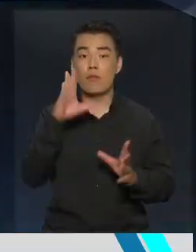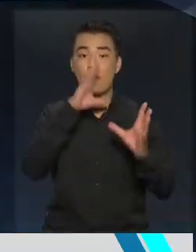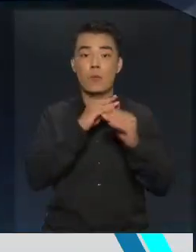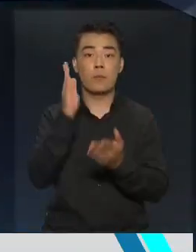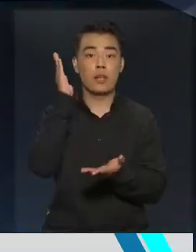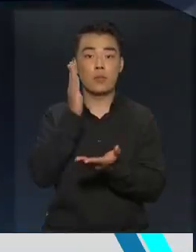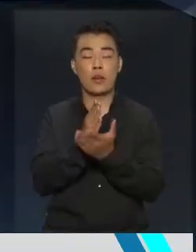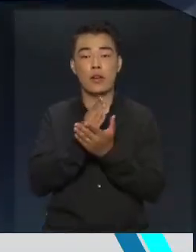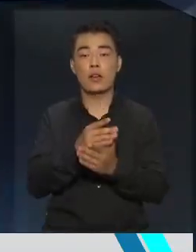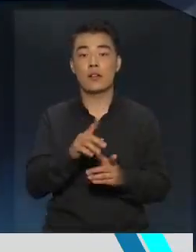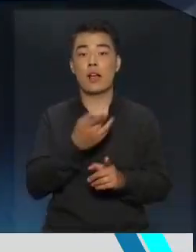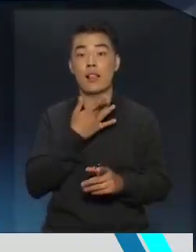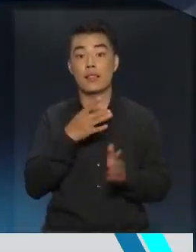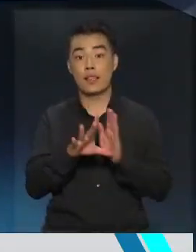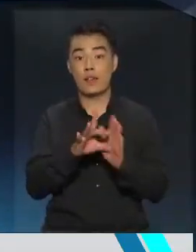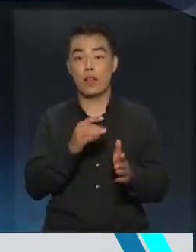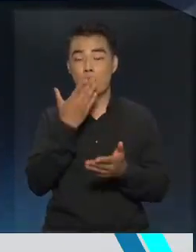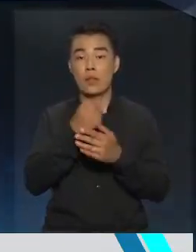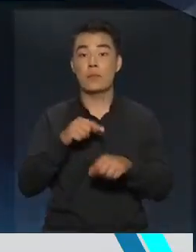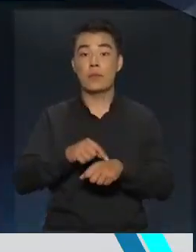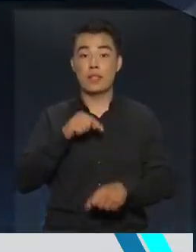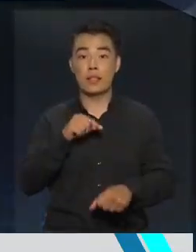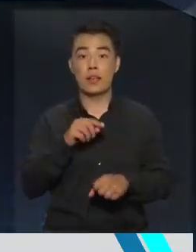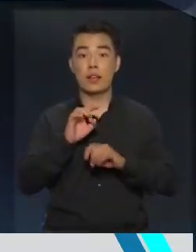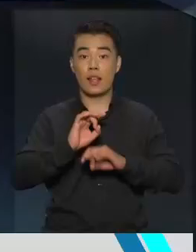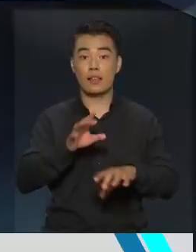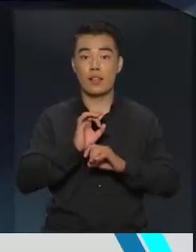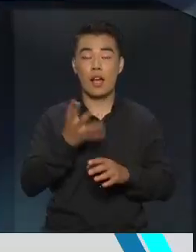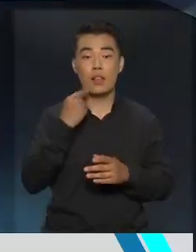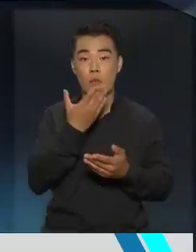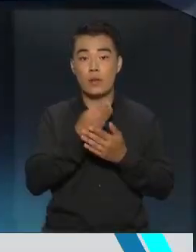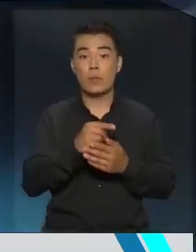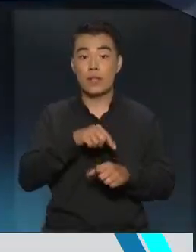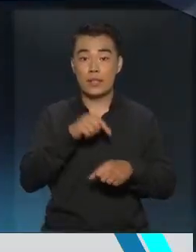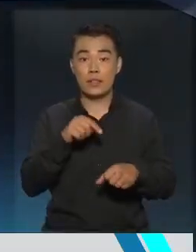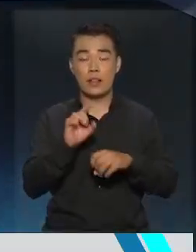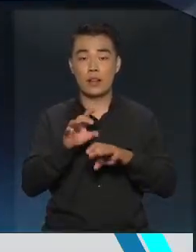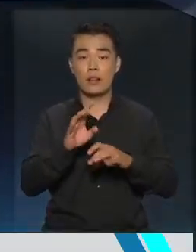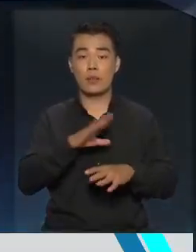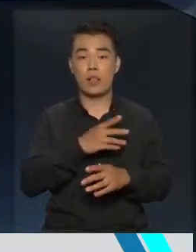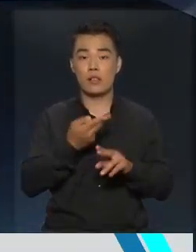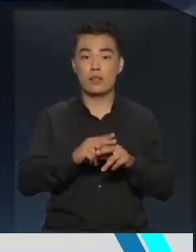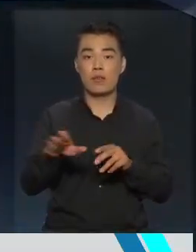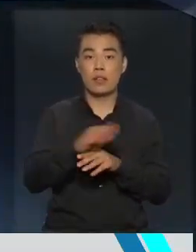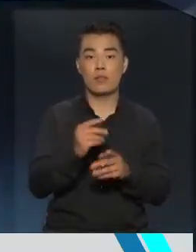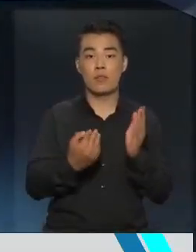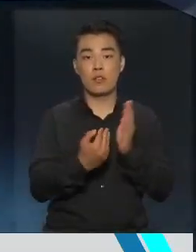напрямую проголосовать за конституционные поправки, выразить свое отношение, свою позицию, предоставилась возможность именно через вот